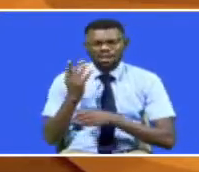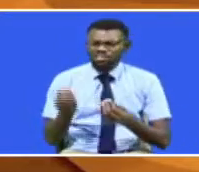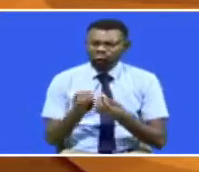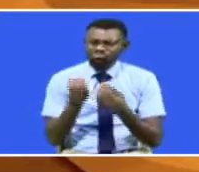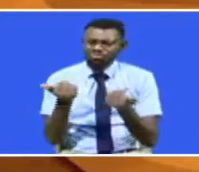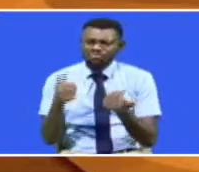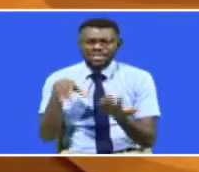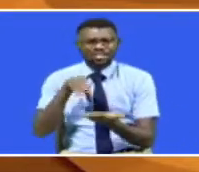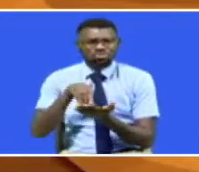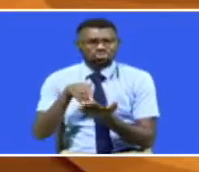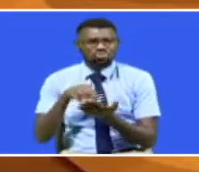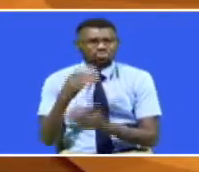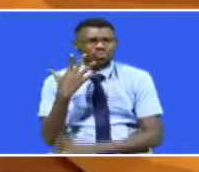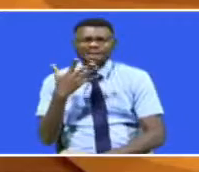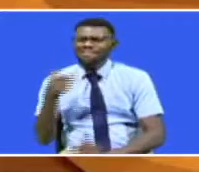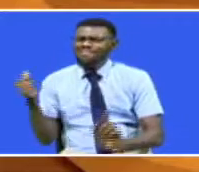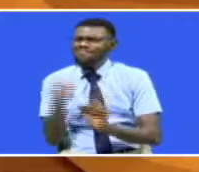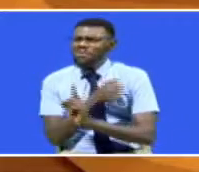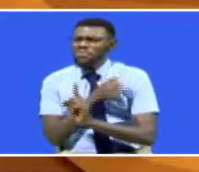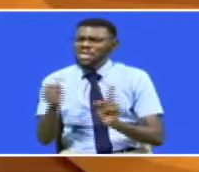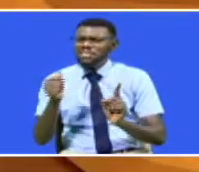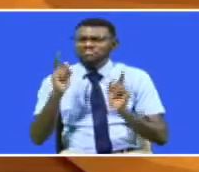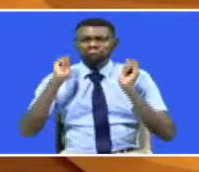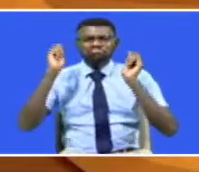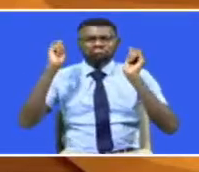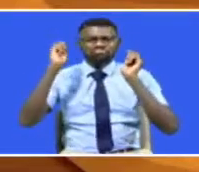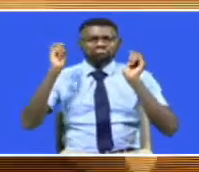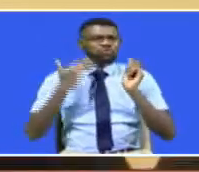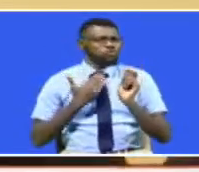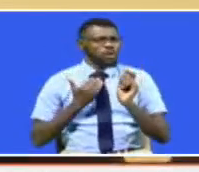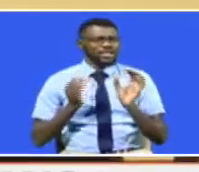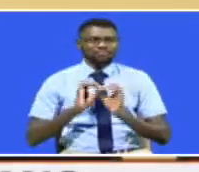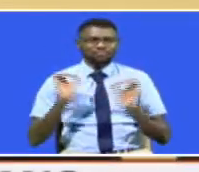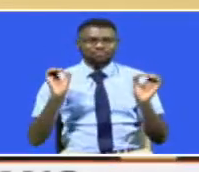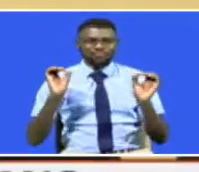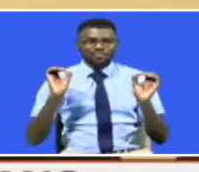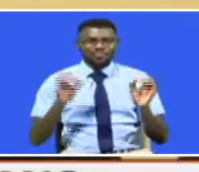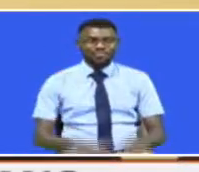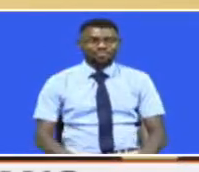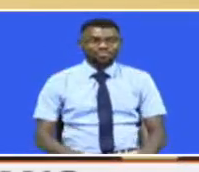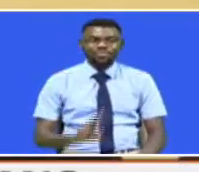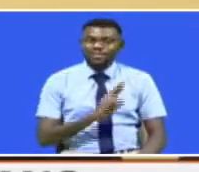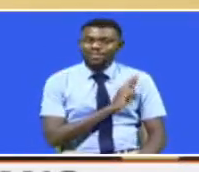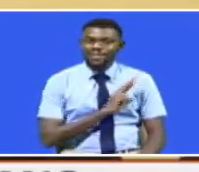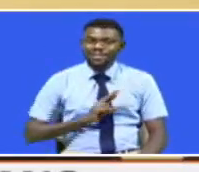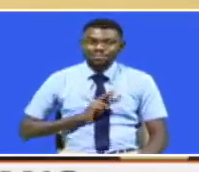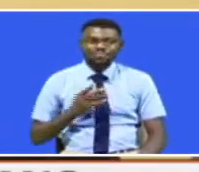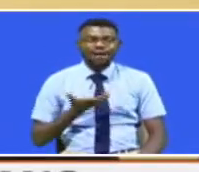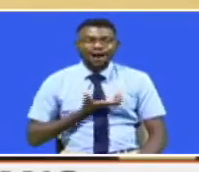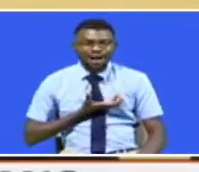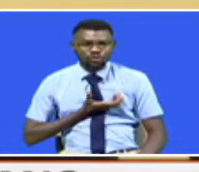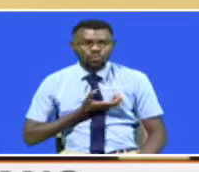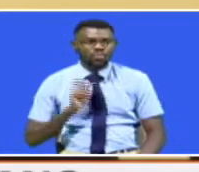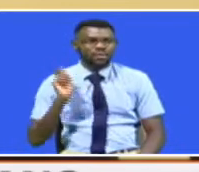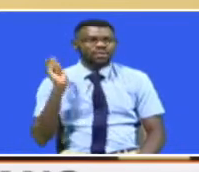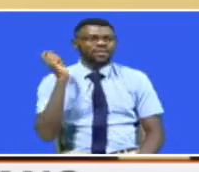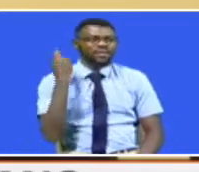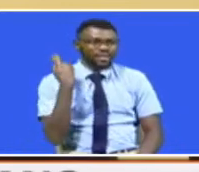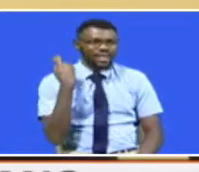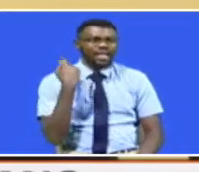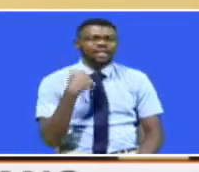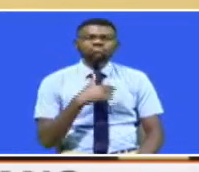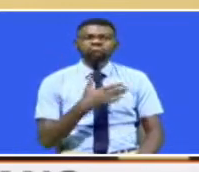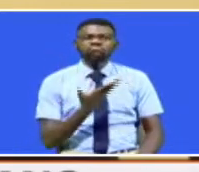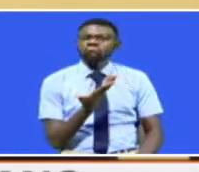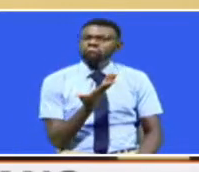ili kuepusha machafuko ya maandamano. Religious Council of Kenya, representing the unity and